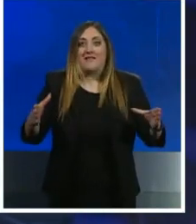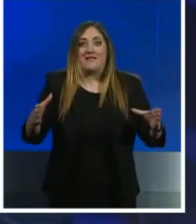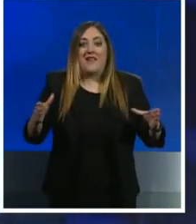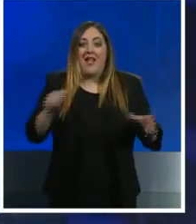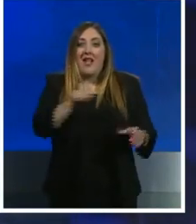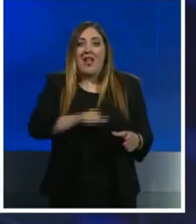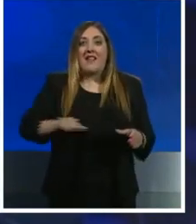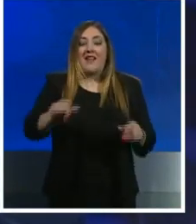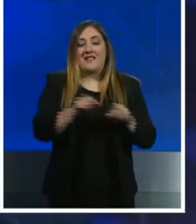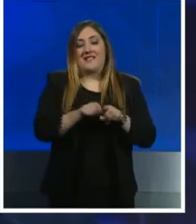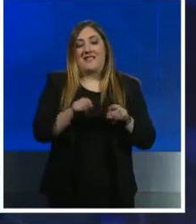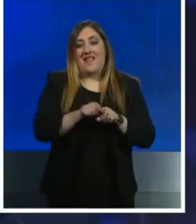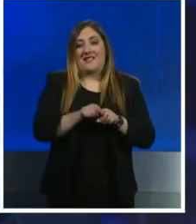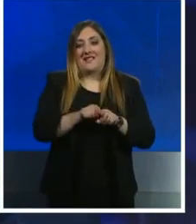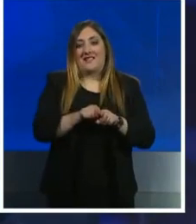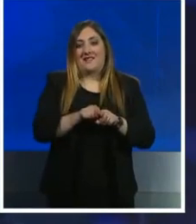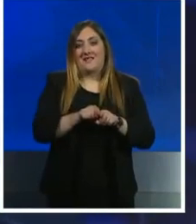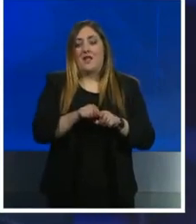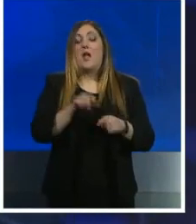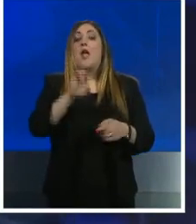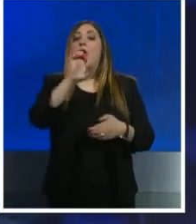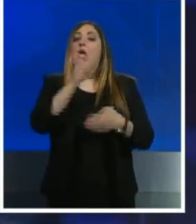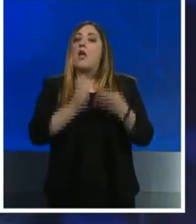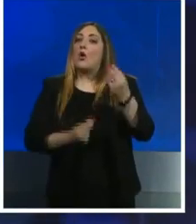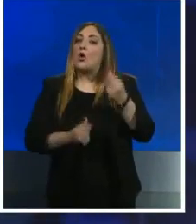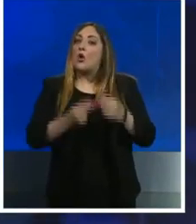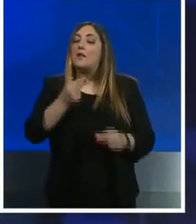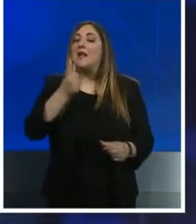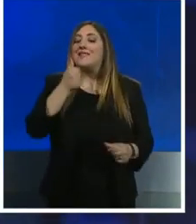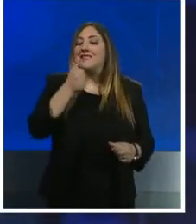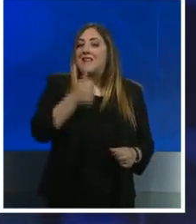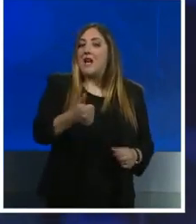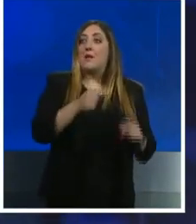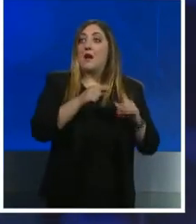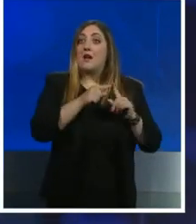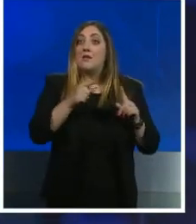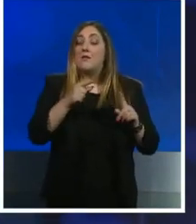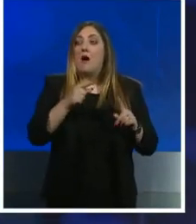għal ngħidu nofs miljon ruħ. Imma mhux hekk kif ġejna?